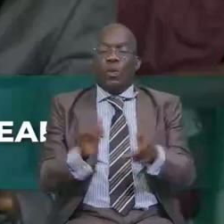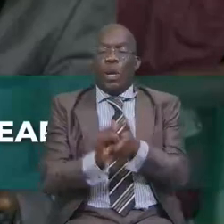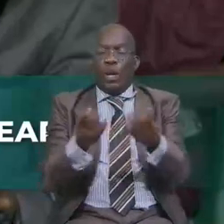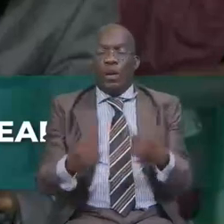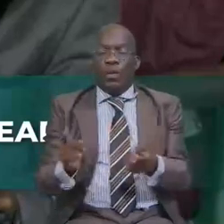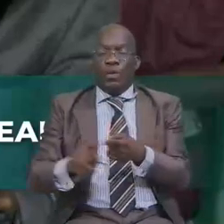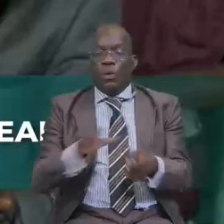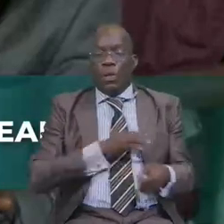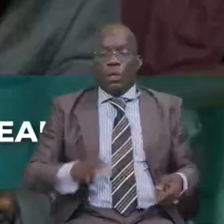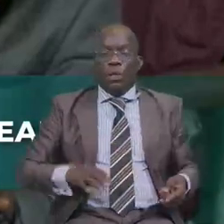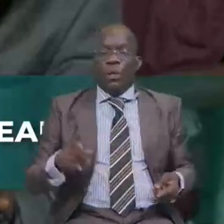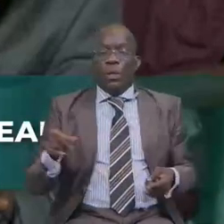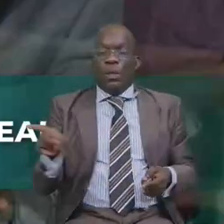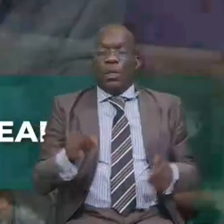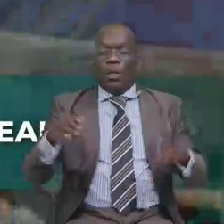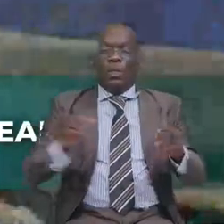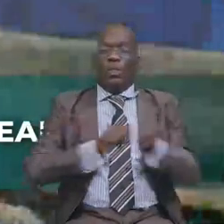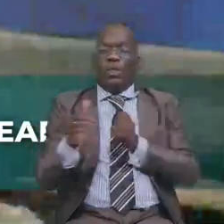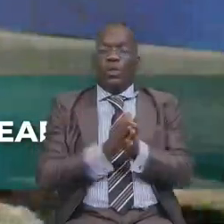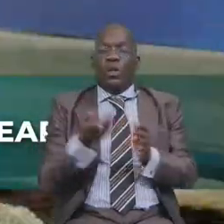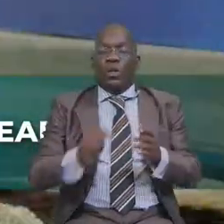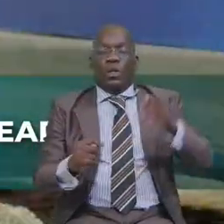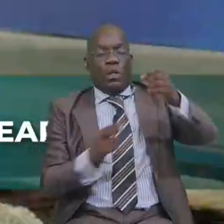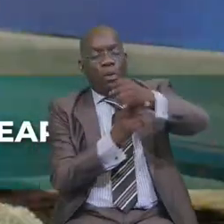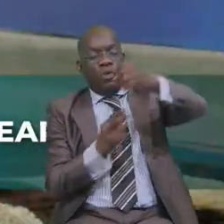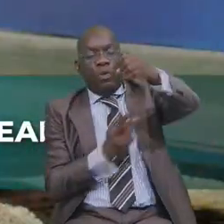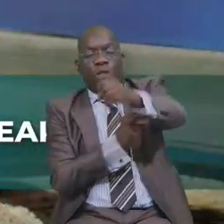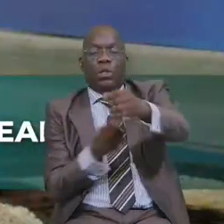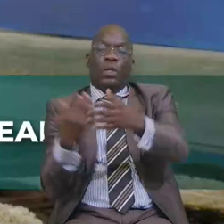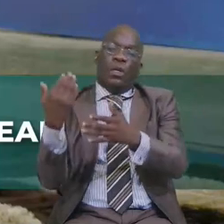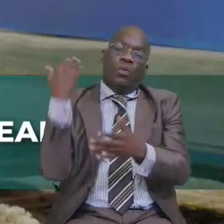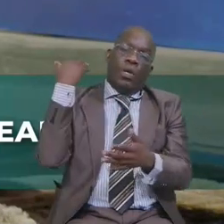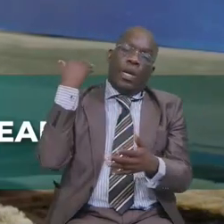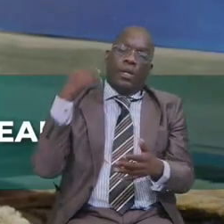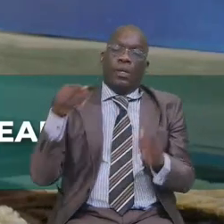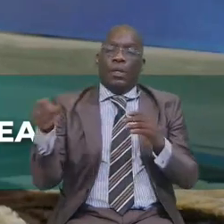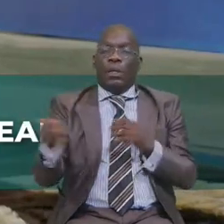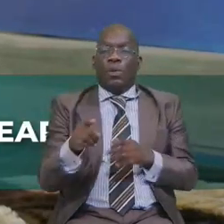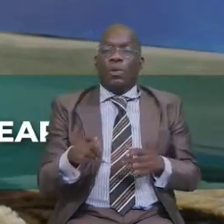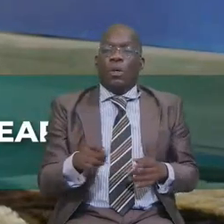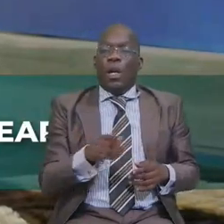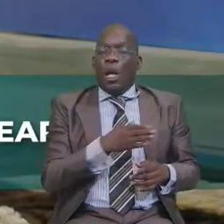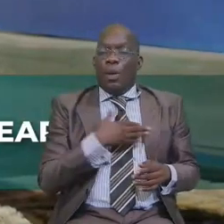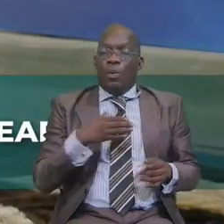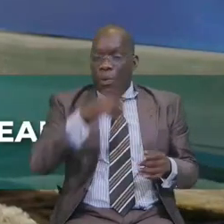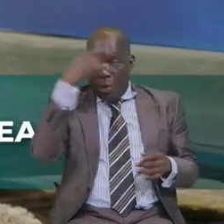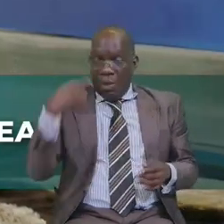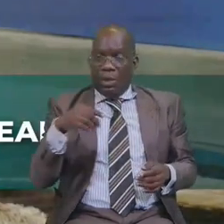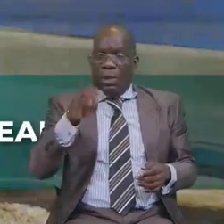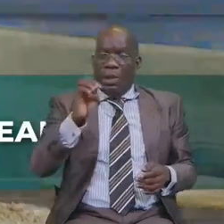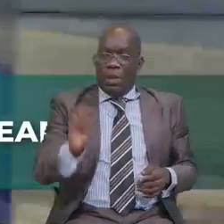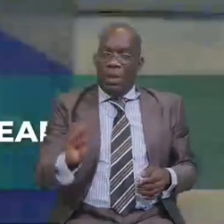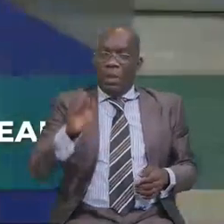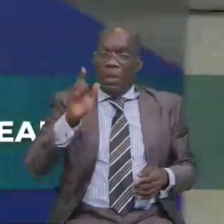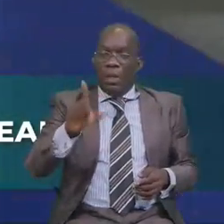ont brûlé le pont derrière eux. Parce que Élie est passé et il a vu Élisée.